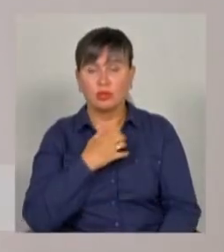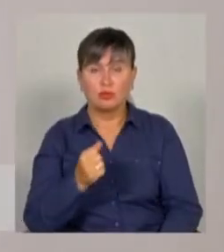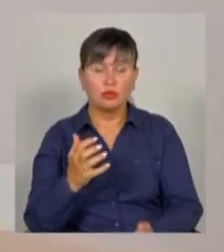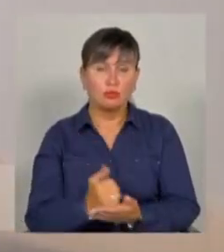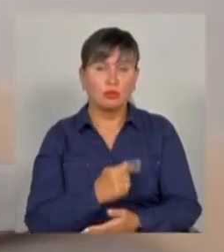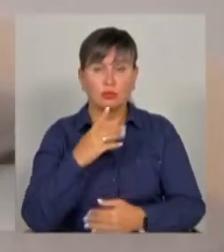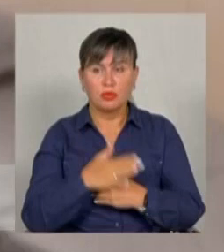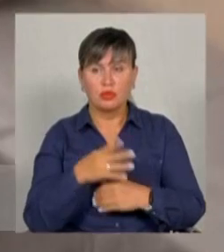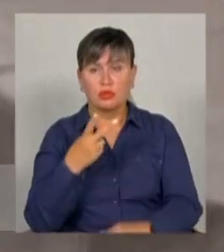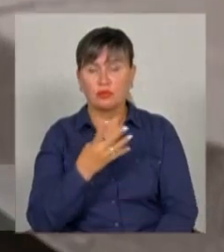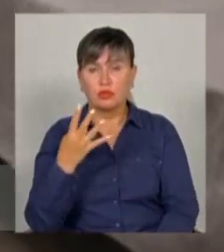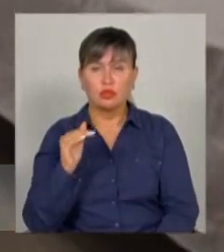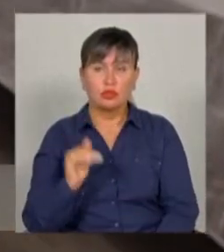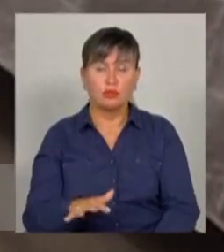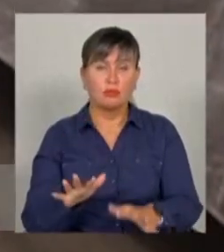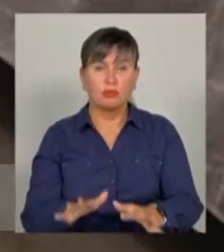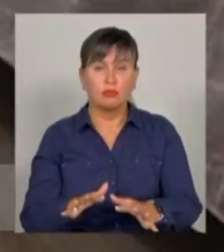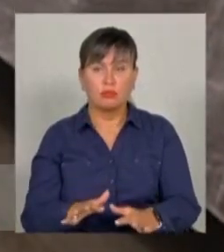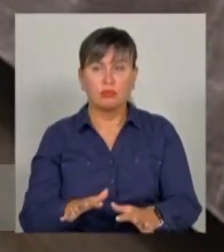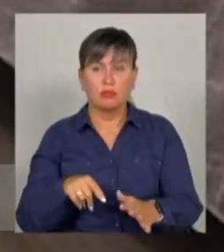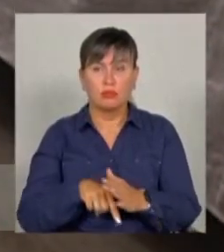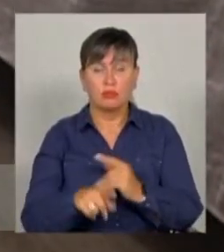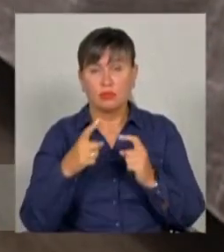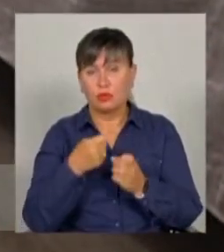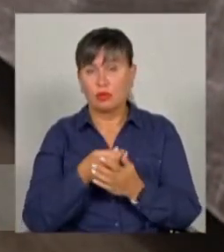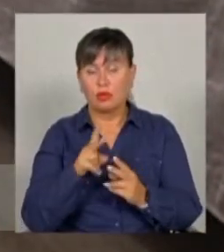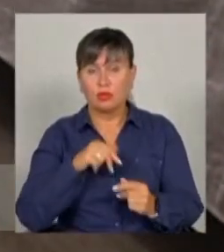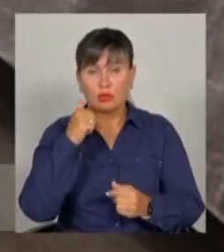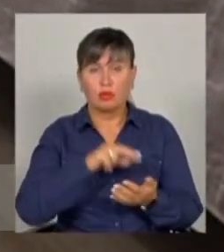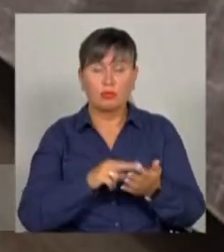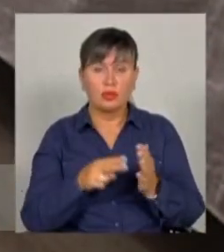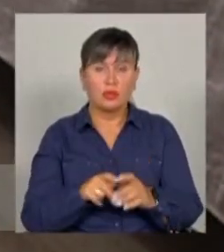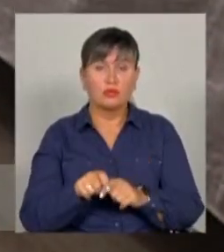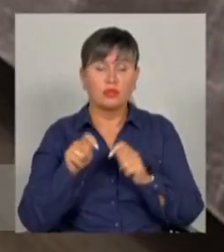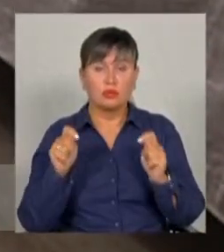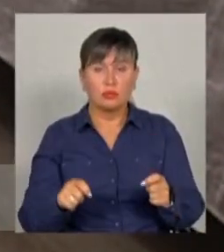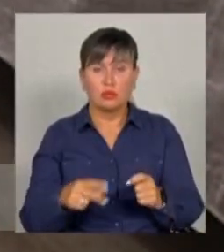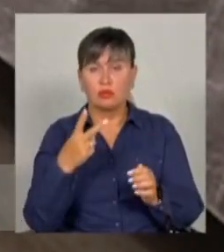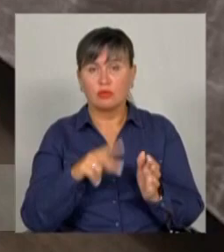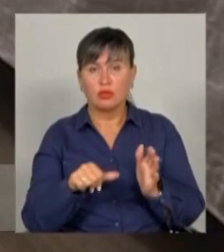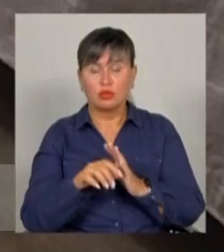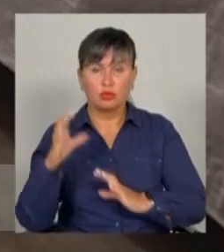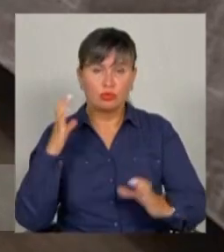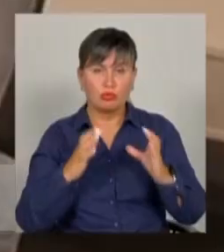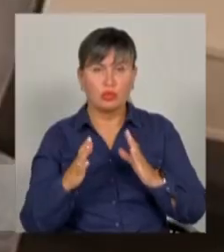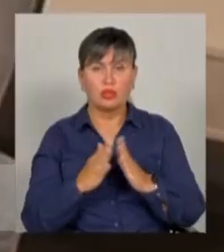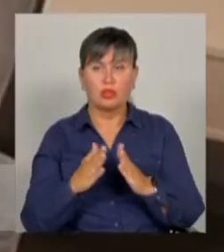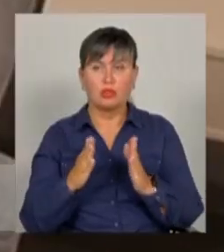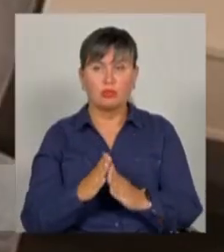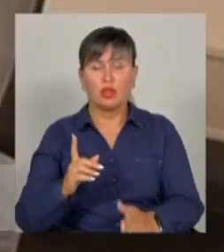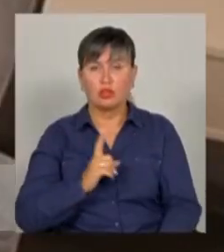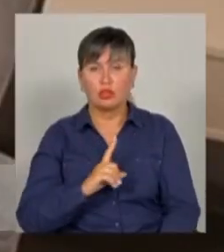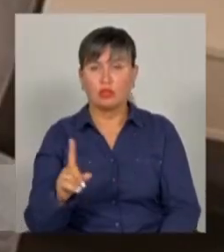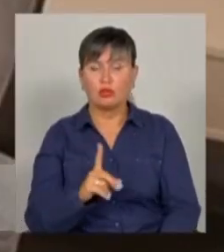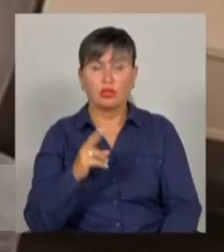составляет почти 24 тысячи мест. По данным ведомства, до конца года планируется сдать в эксплуатацию 26 студенческих домов.